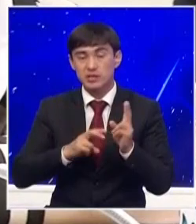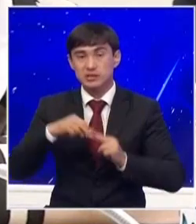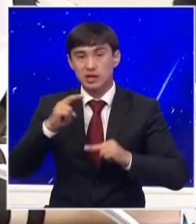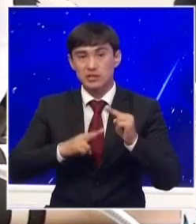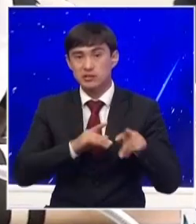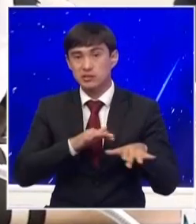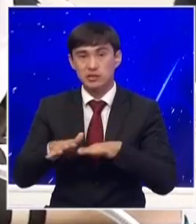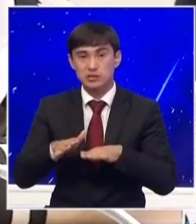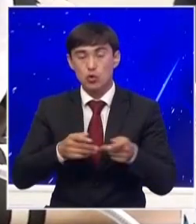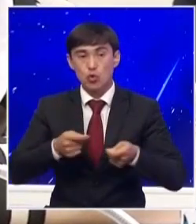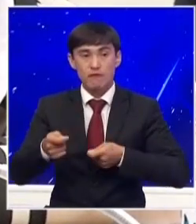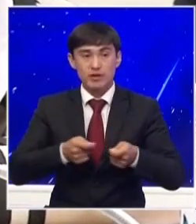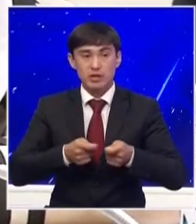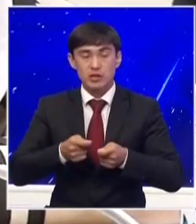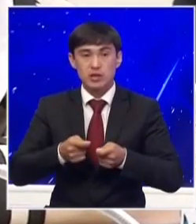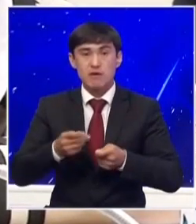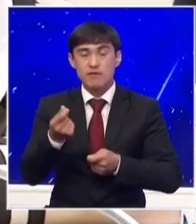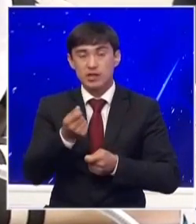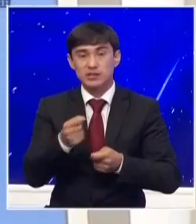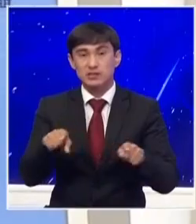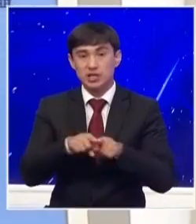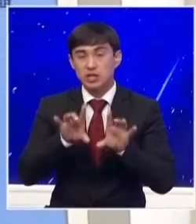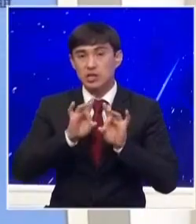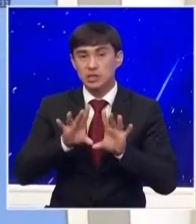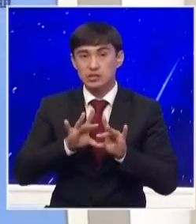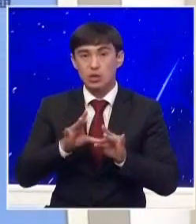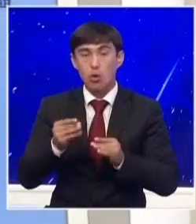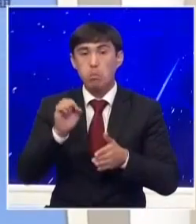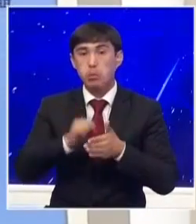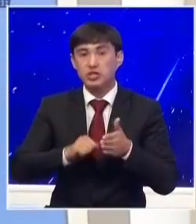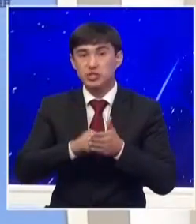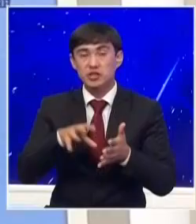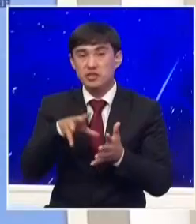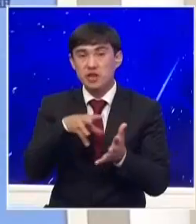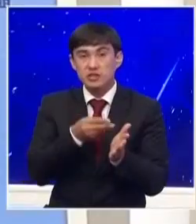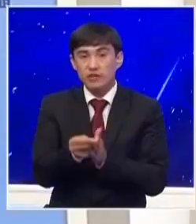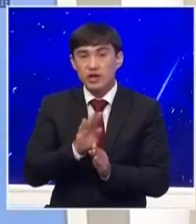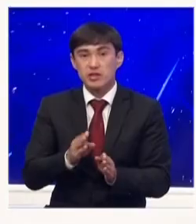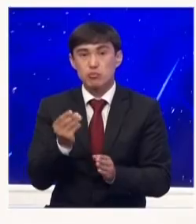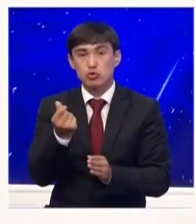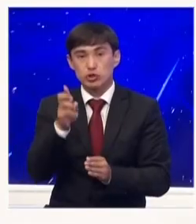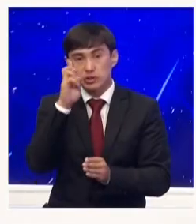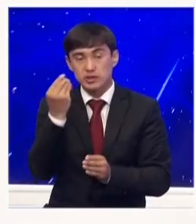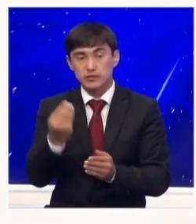строительную деятельность. Руководитель управления финансов также рассказал о причинах неосвоения бюджетных средств.